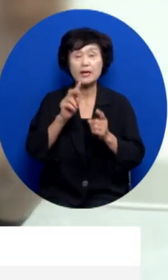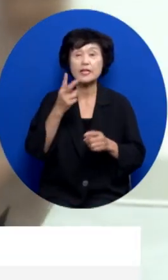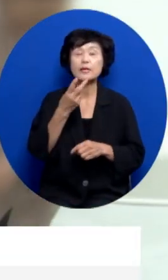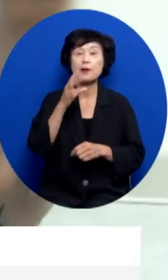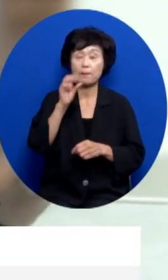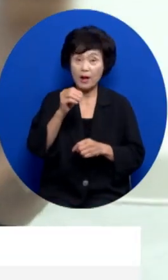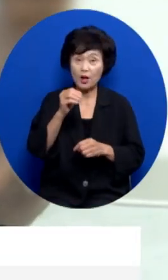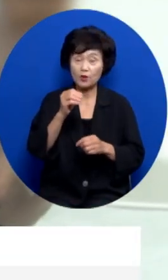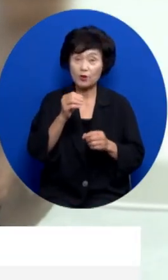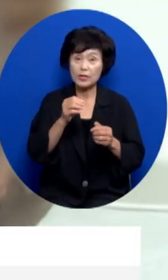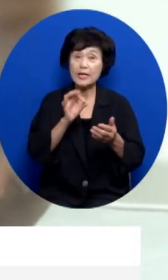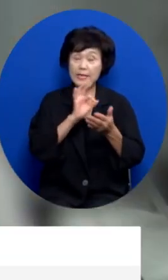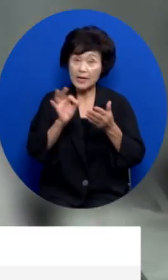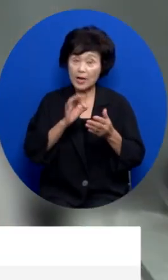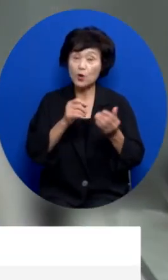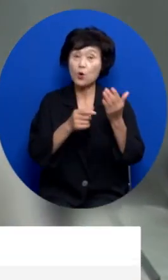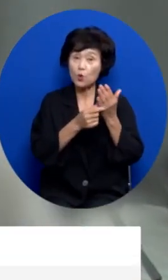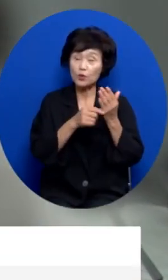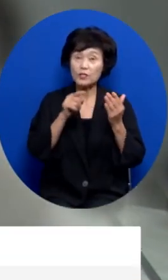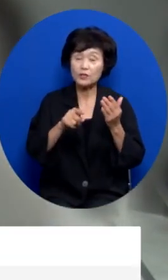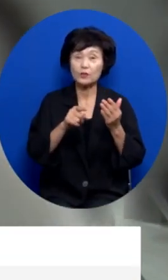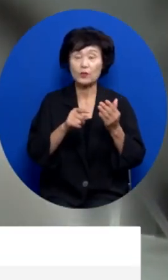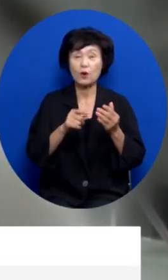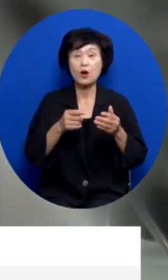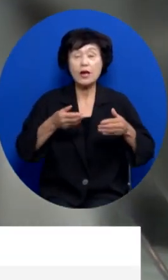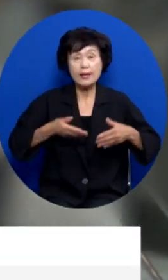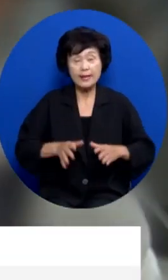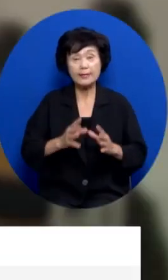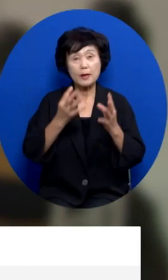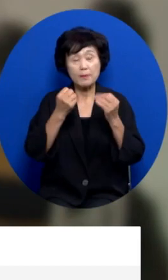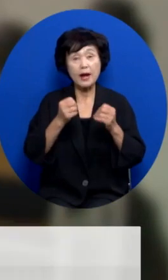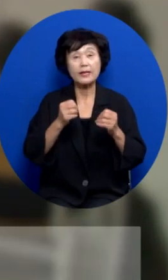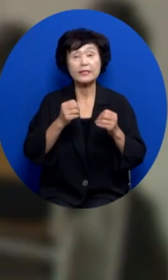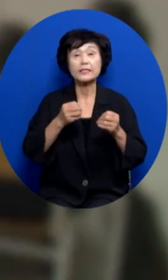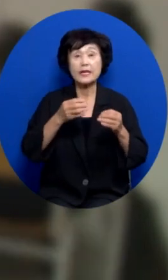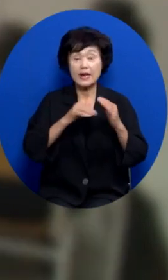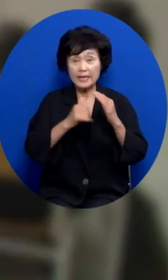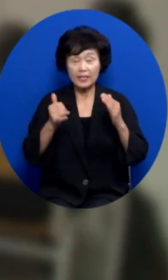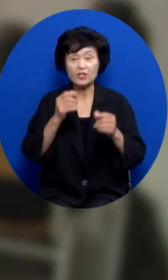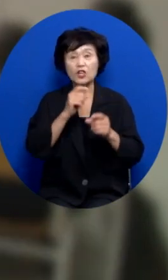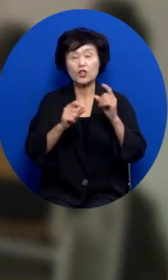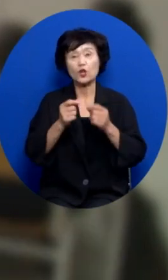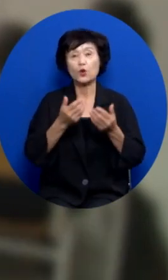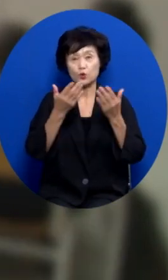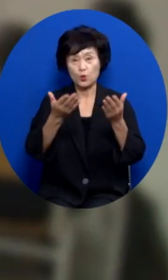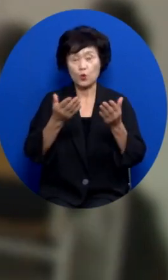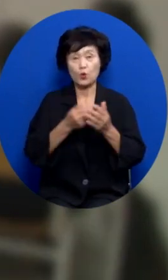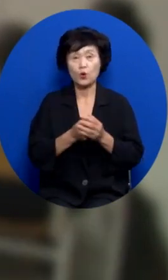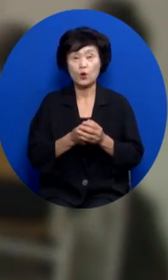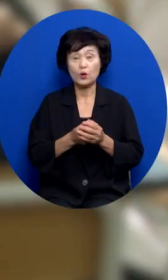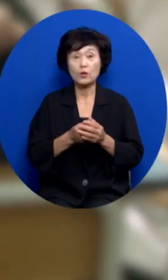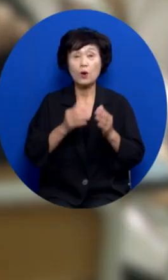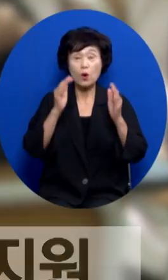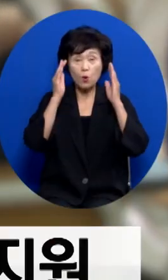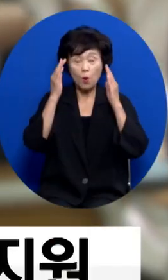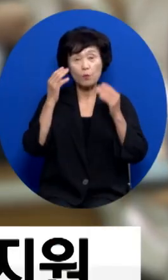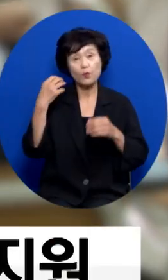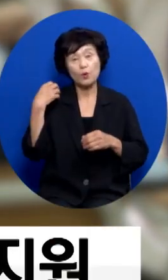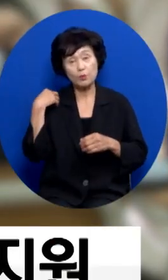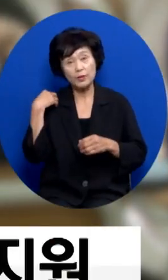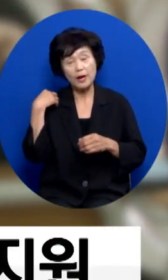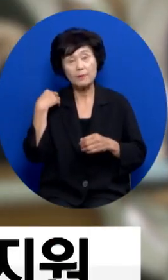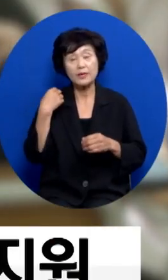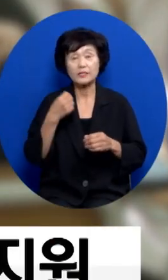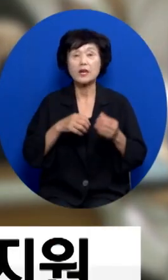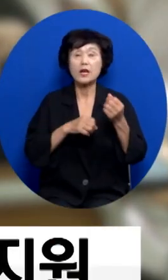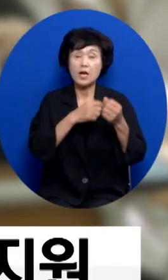원도 다자녀 가구는 금액을 더 늘리기로 했습니다. 또 학비 부담 경감 차원에서 기초 차상위